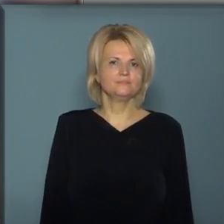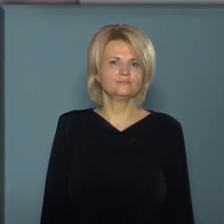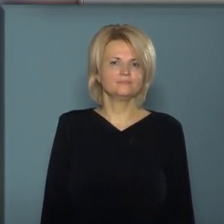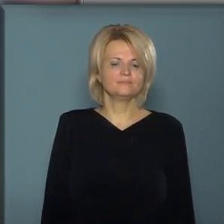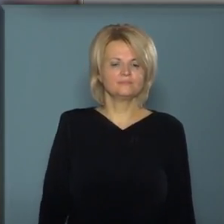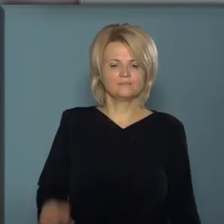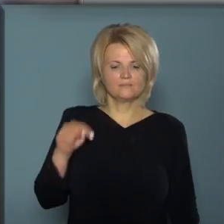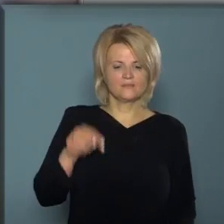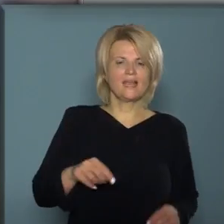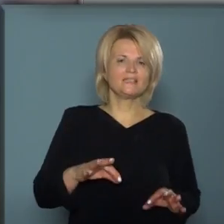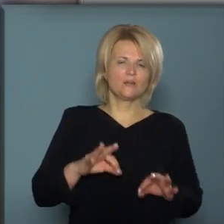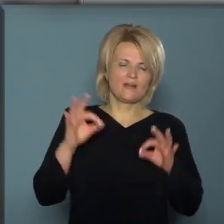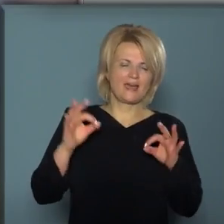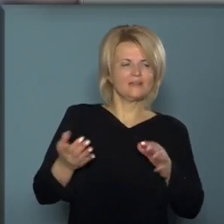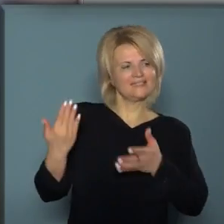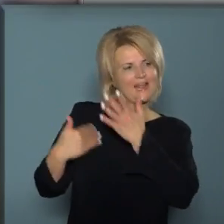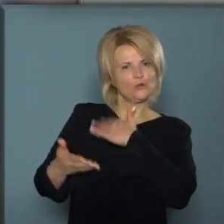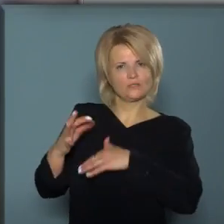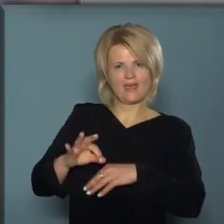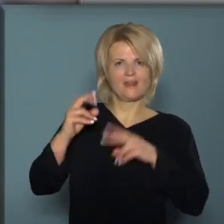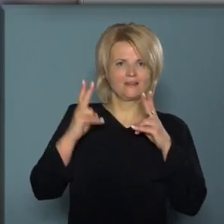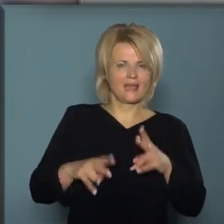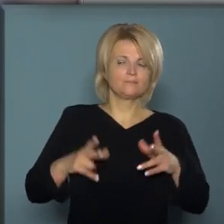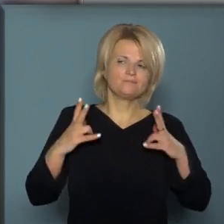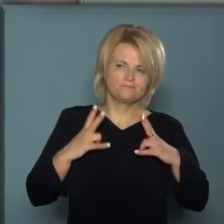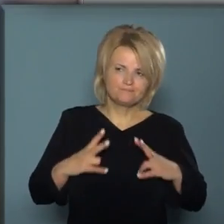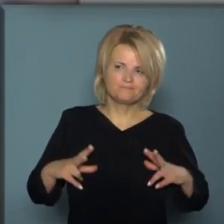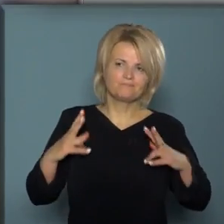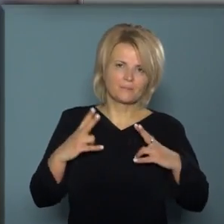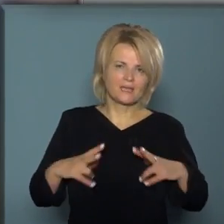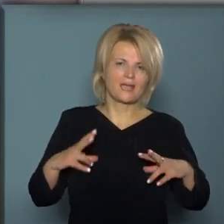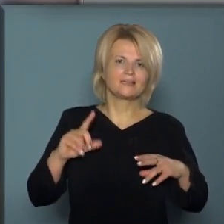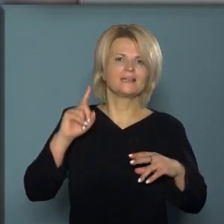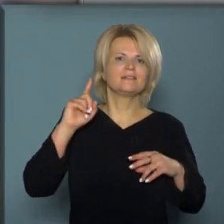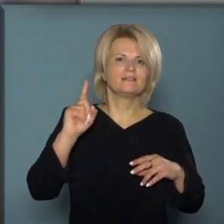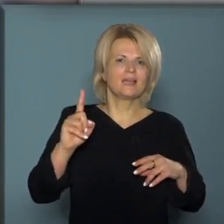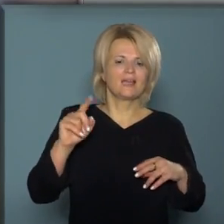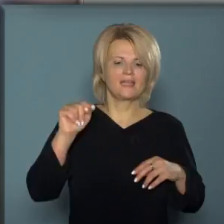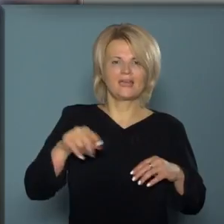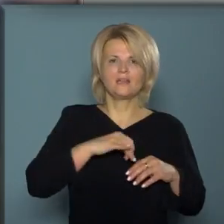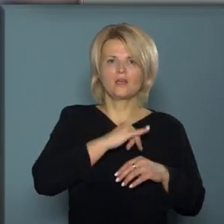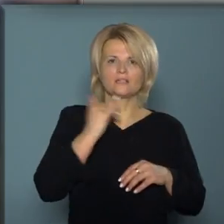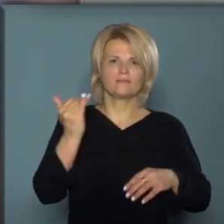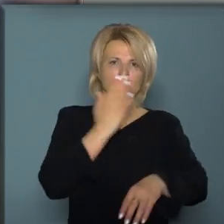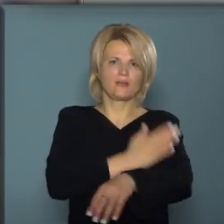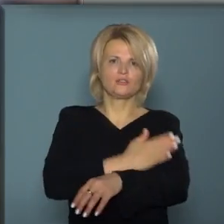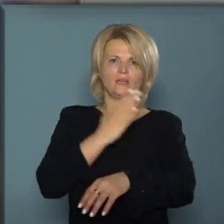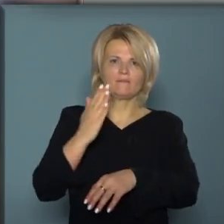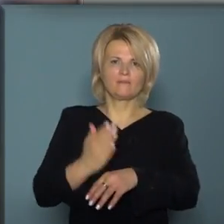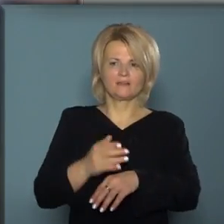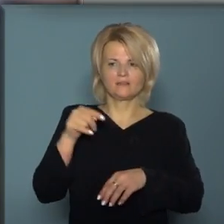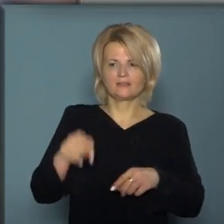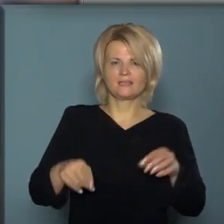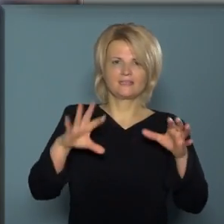a választást kell most kipihenni, de azért feltételezhetően már majd ennek az évnek a második felében az